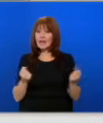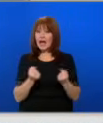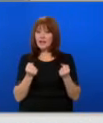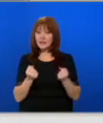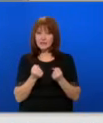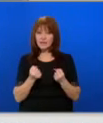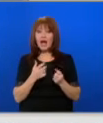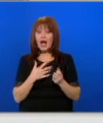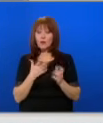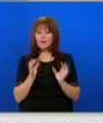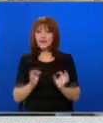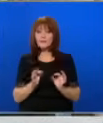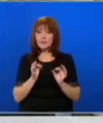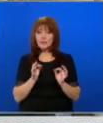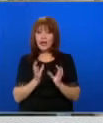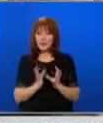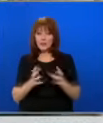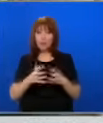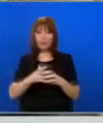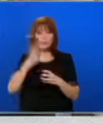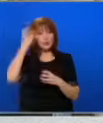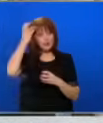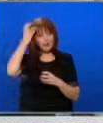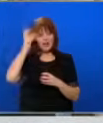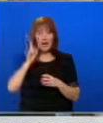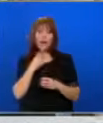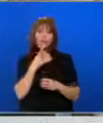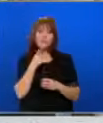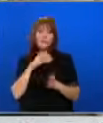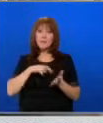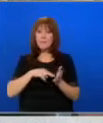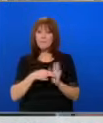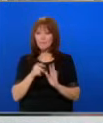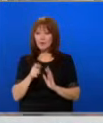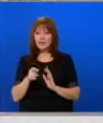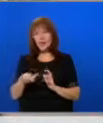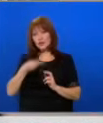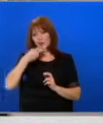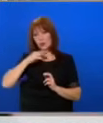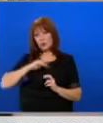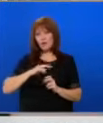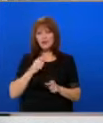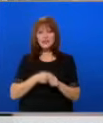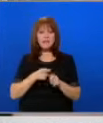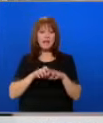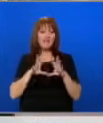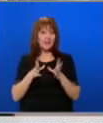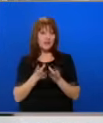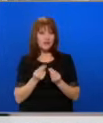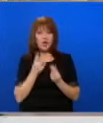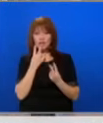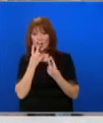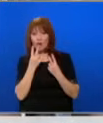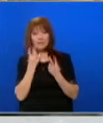сравнен със специален клуб от държави, ако попитаме политиците, те ще отговорят, че са направили всичко. Но ако